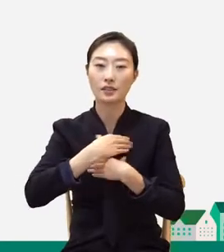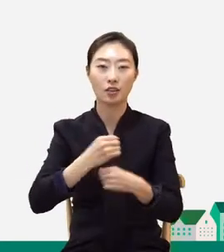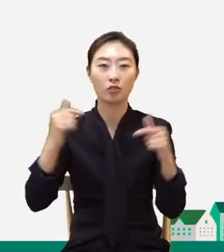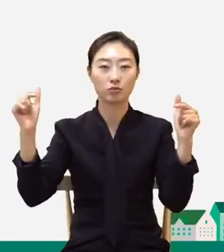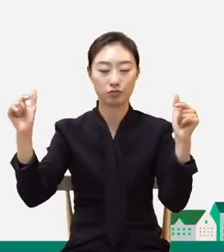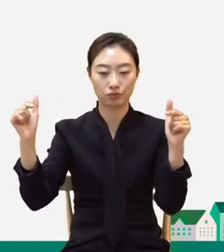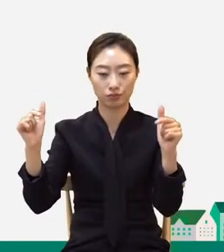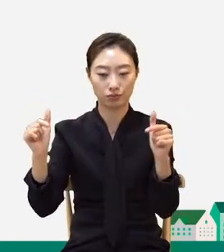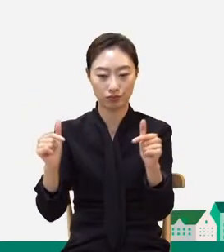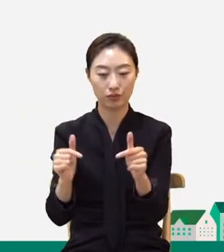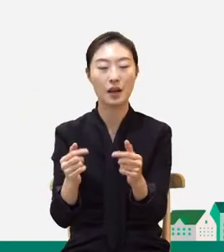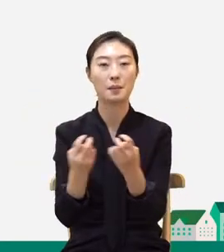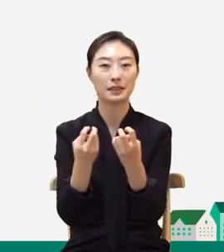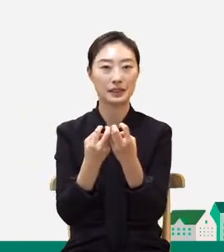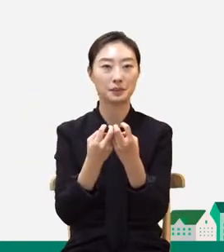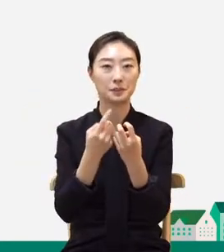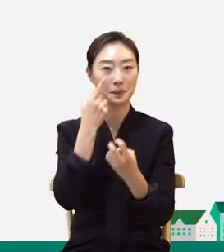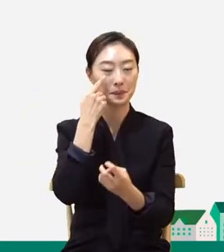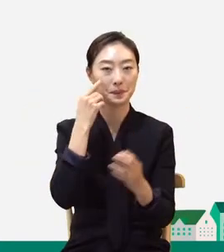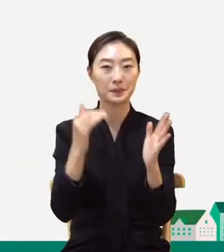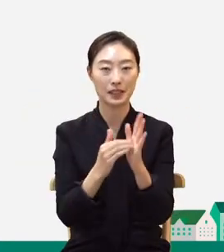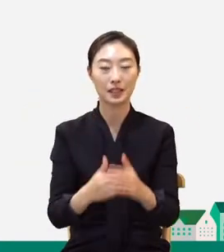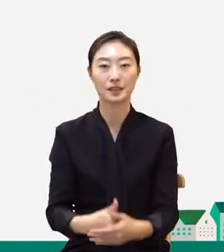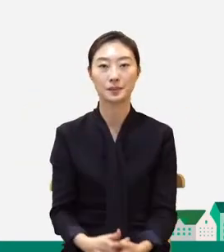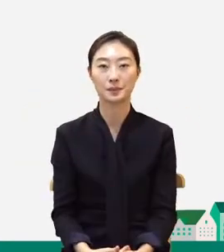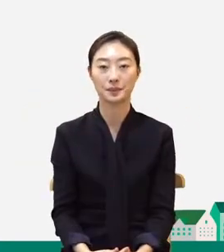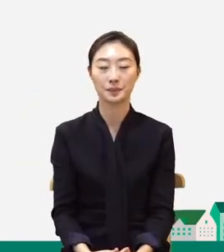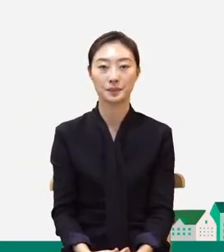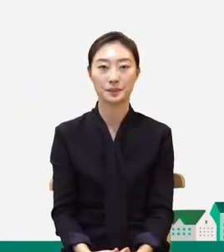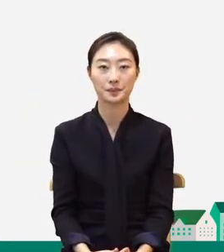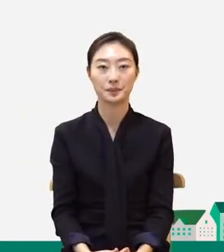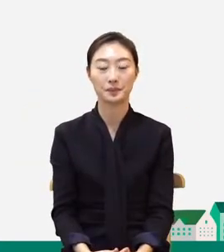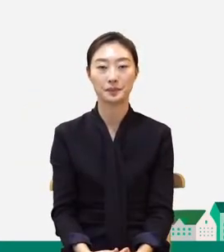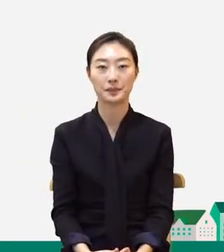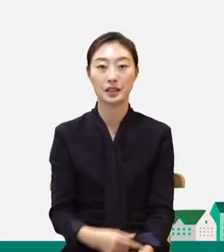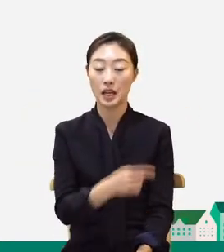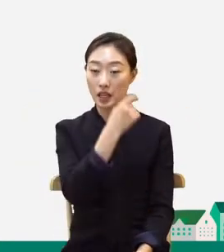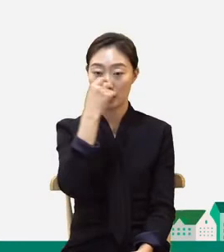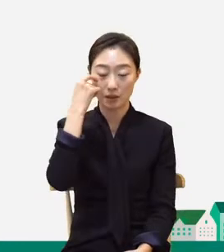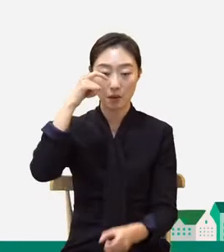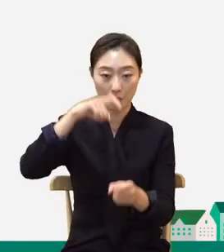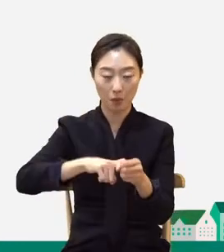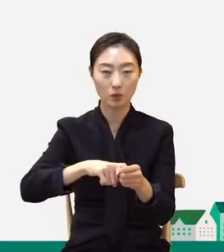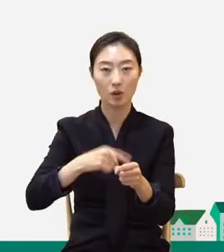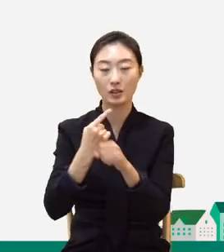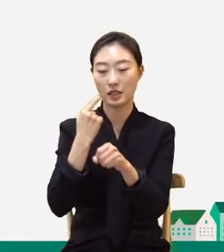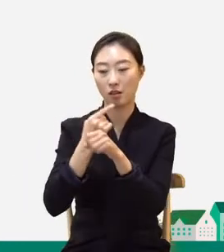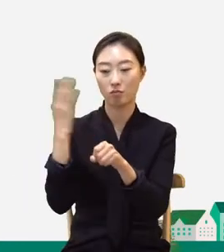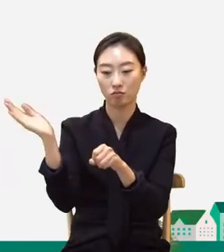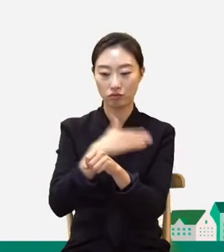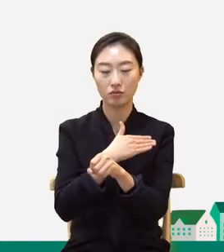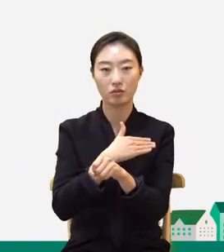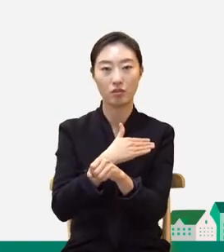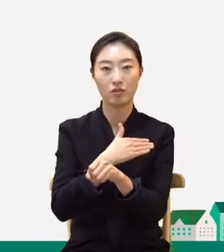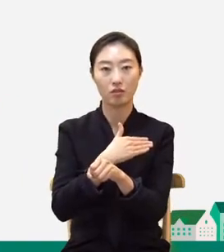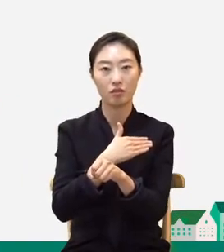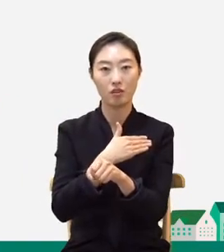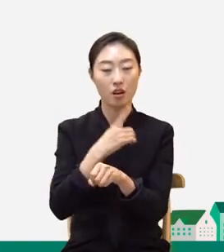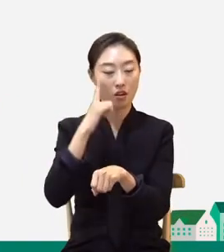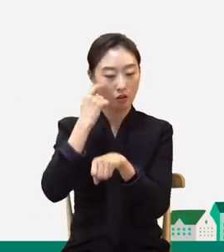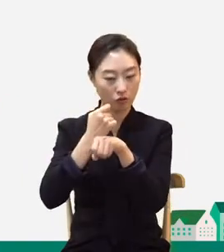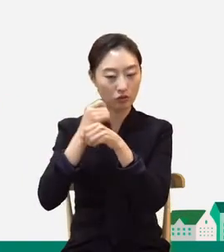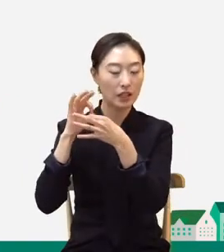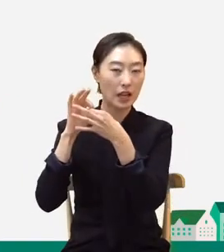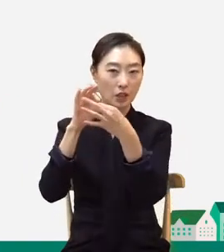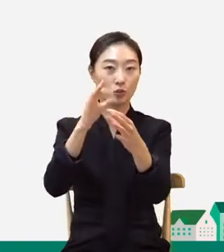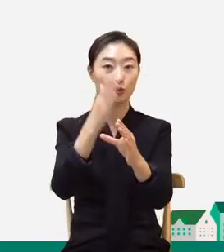진행이 되었습니다. 그래서 이런 과정들을 또 증명하기 위해서 저희가 작년부터 해서 종단 연구를 계속 진행을